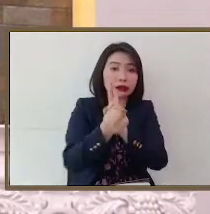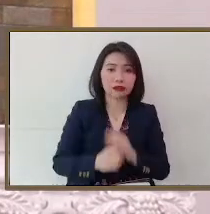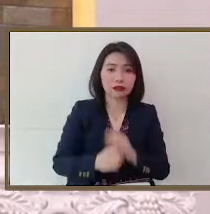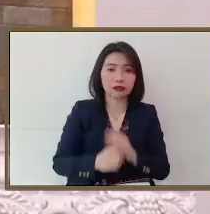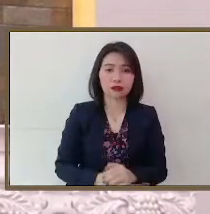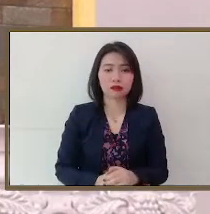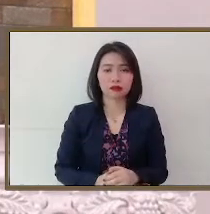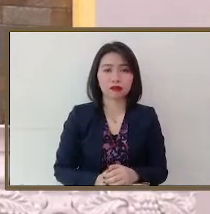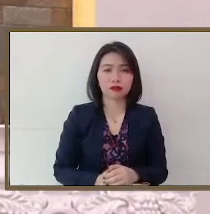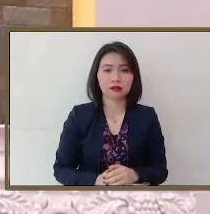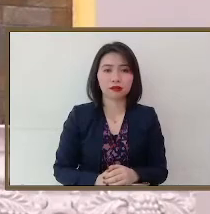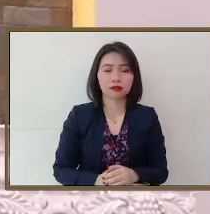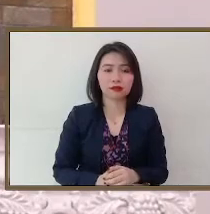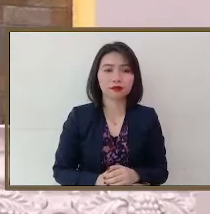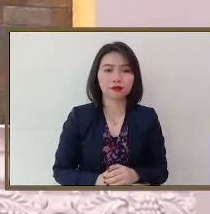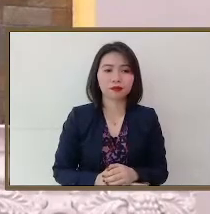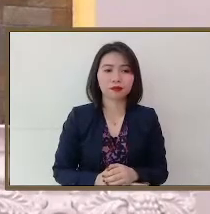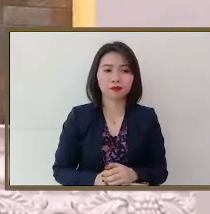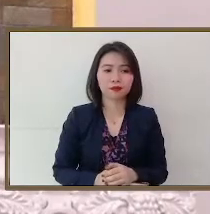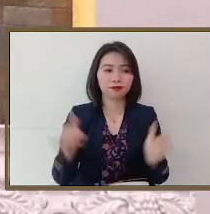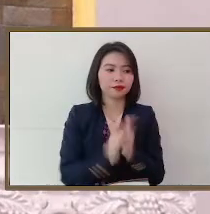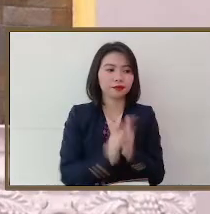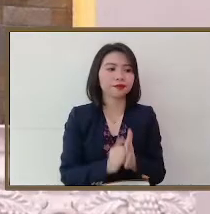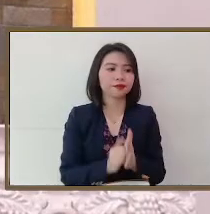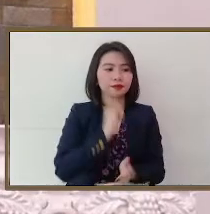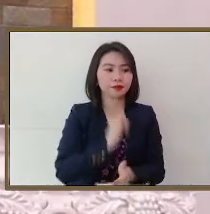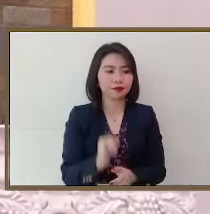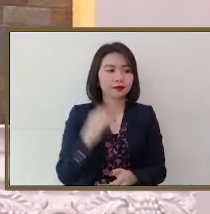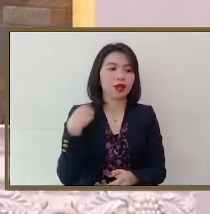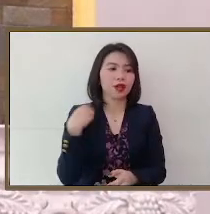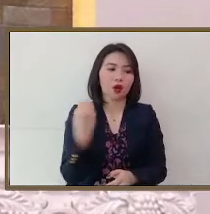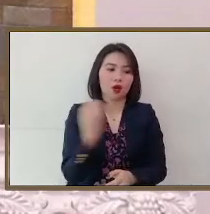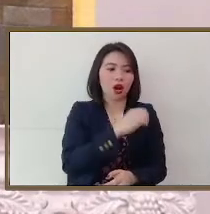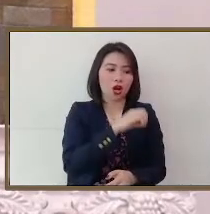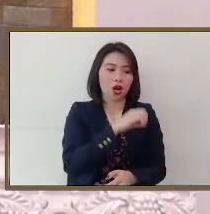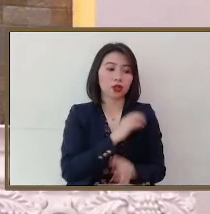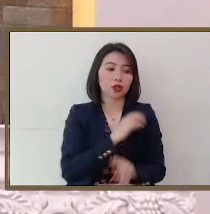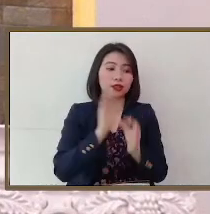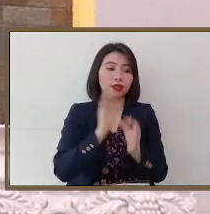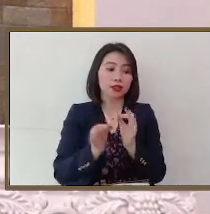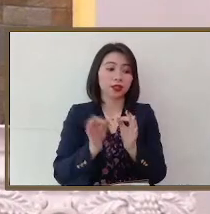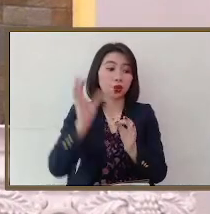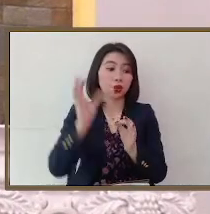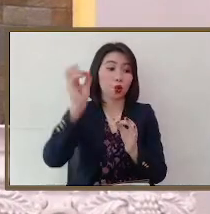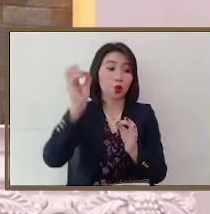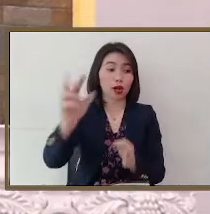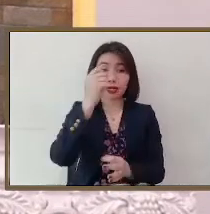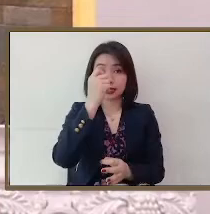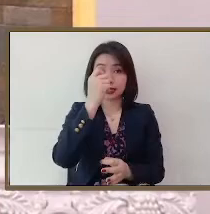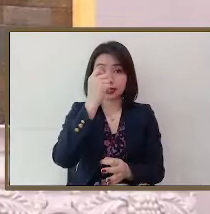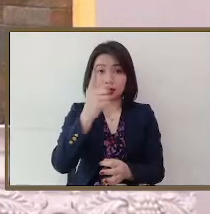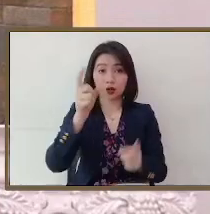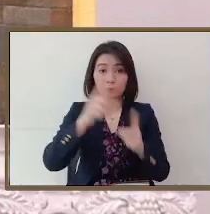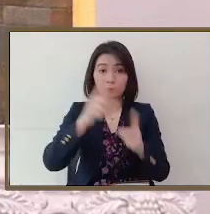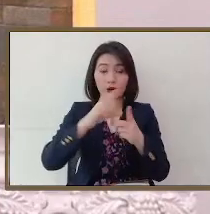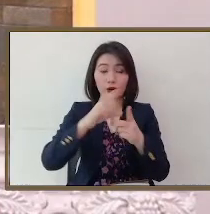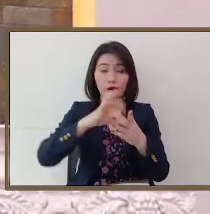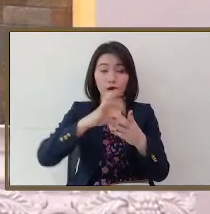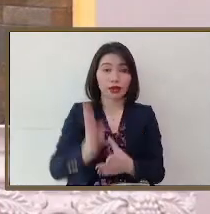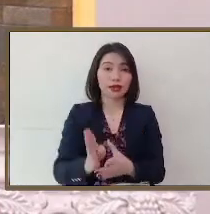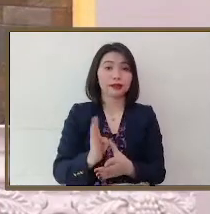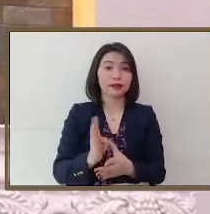Kapatid, that is our own interpretation sa salita ng Diyos.